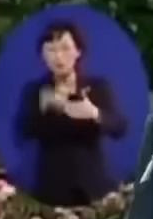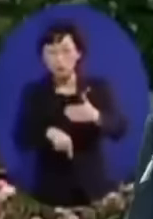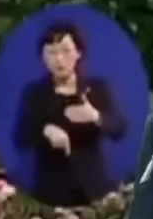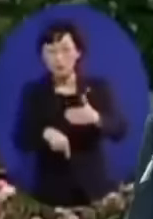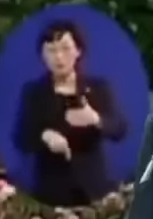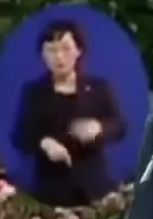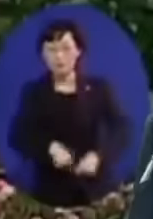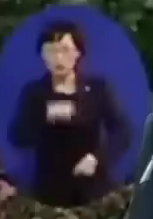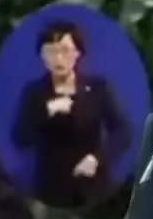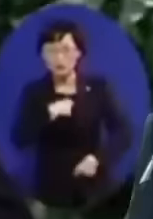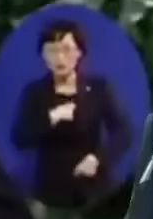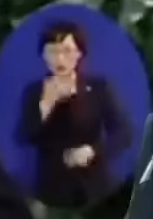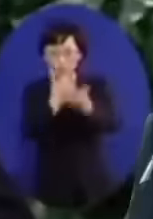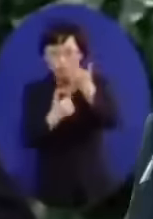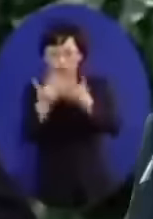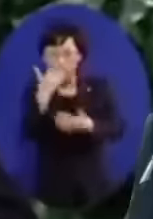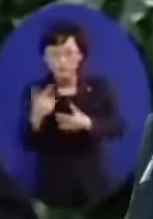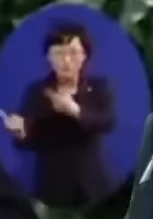양심의 불꽃이 다 있습니다.